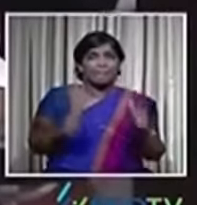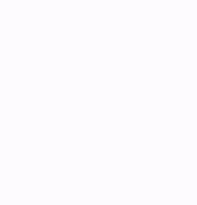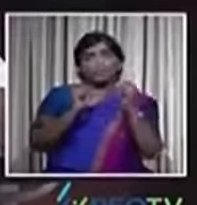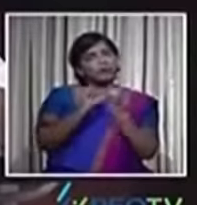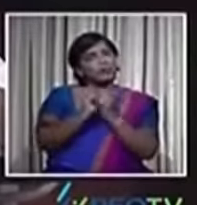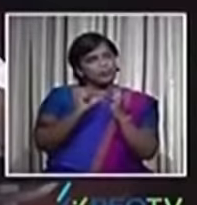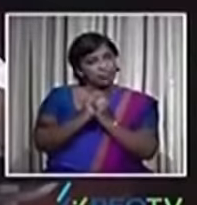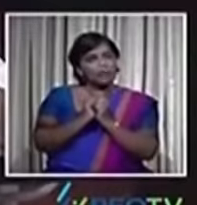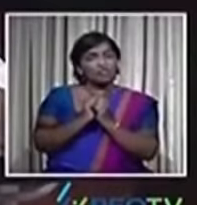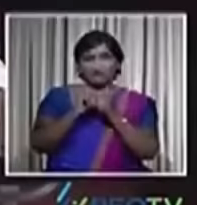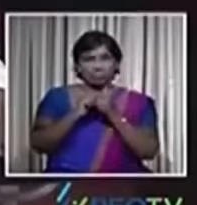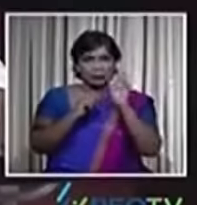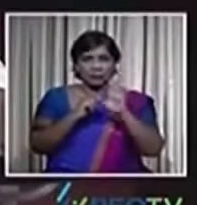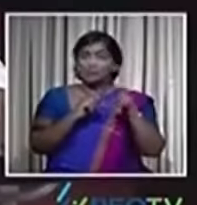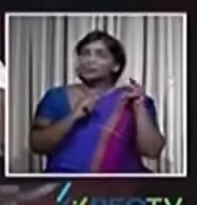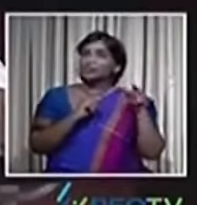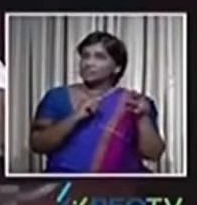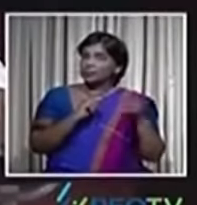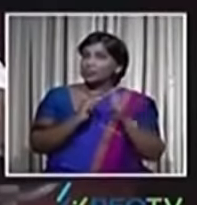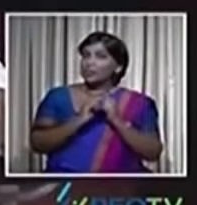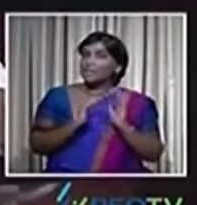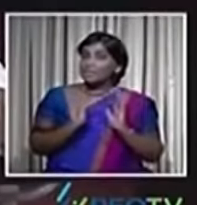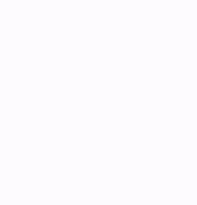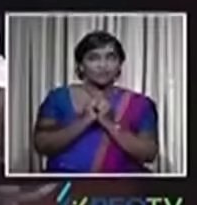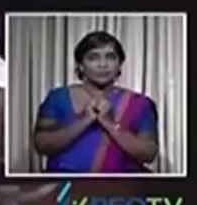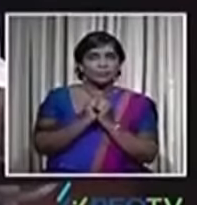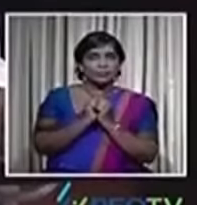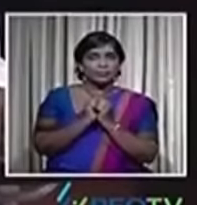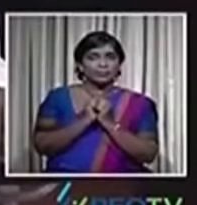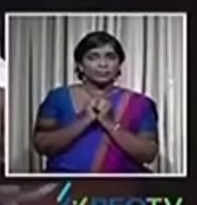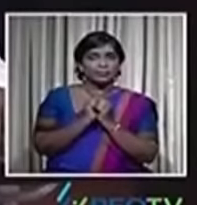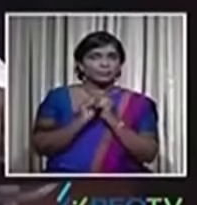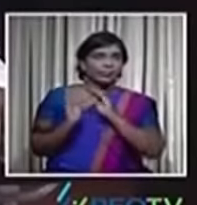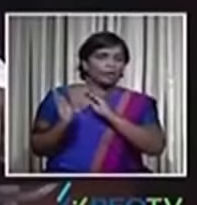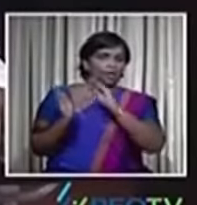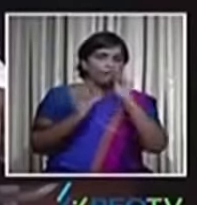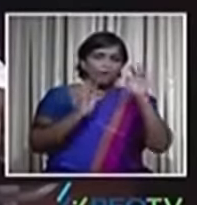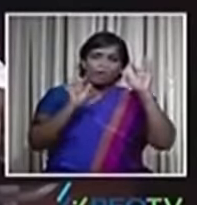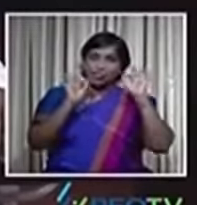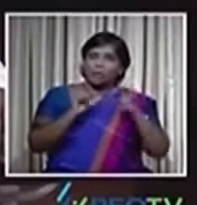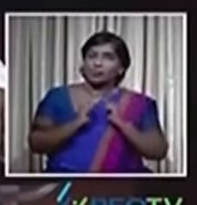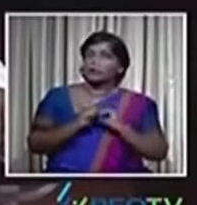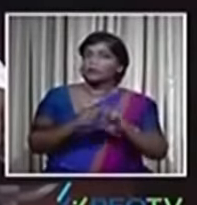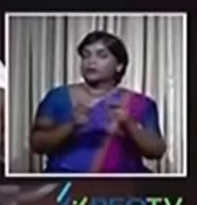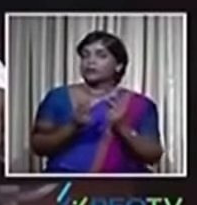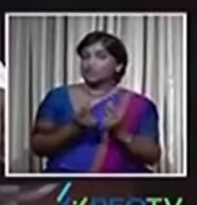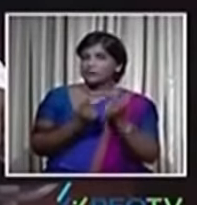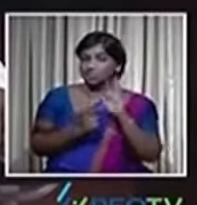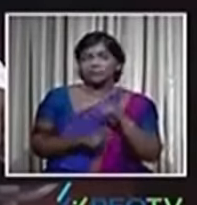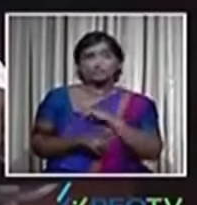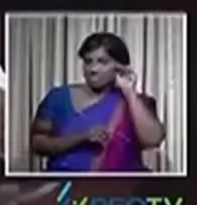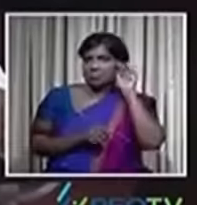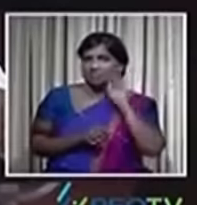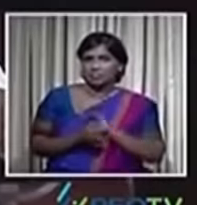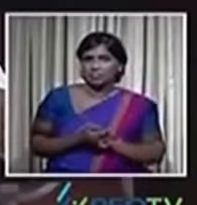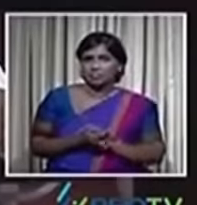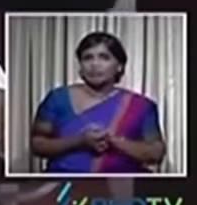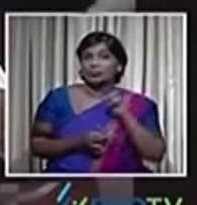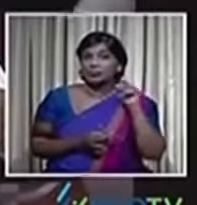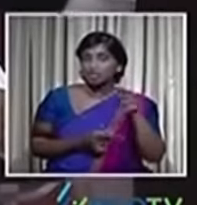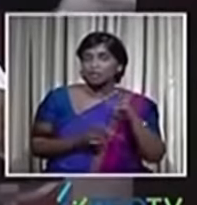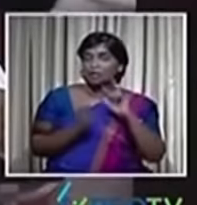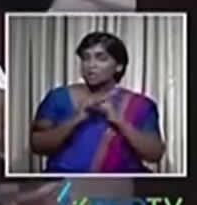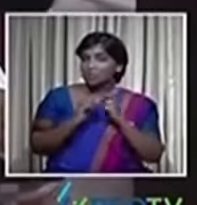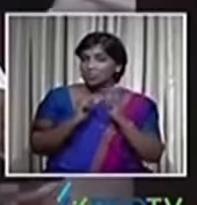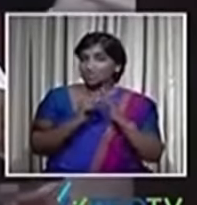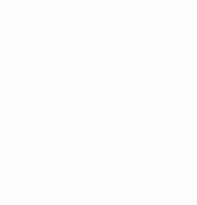இடைநடுவில் கைவிடப்பட்டுள்ளது. அதனை நிர்மாணிப்பதற்கான மிகுதி வேலைகளை காலம் தாழ்த்தாமல் முன்னெடுக்குமாறு கேட்டுக்கொள்கிறேன். இந்த அனர்த்தத்தில் பாதிக்கப்பட்ட அனைத்து